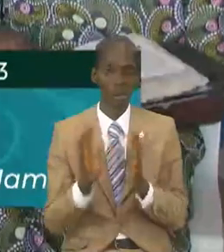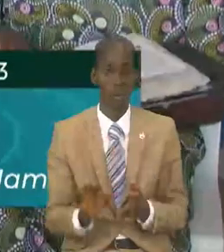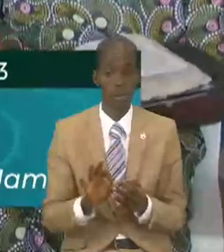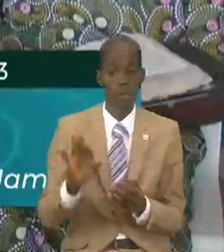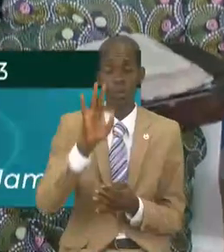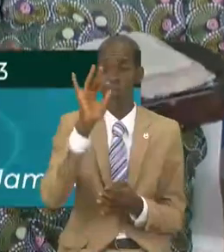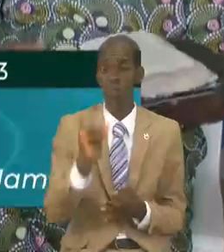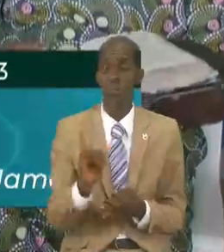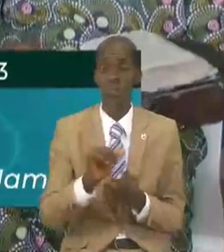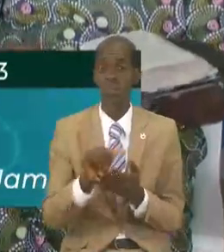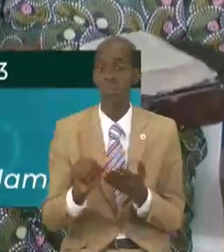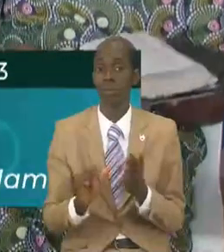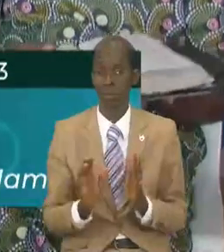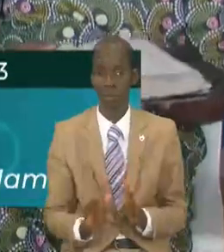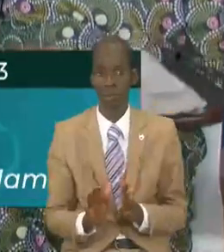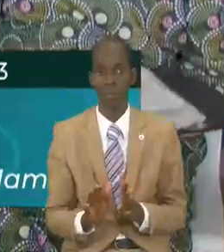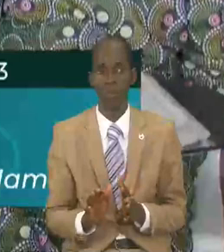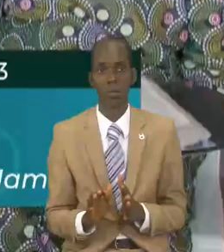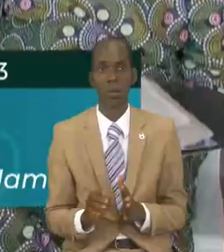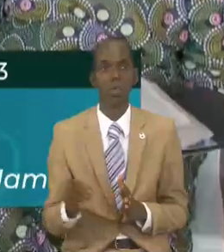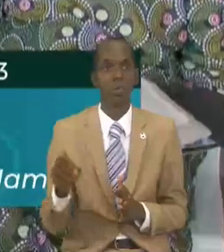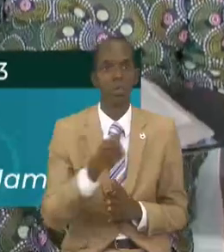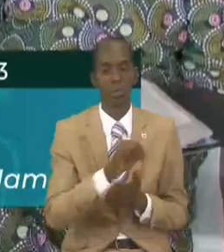Jacques 4, 4.